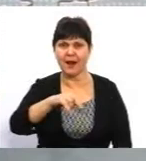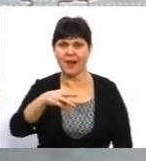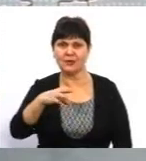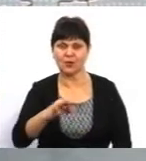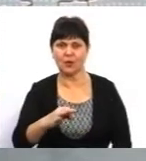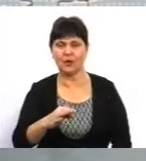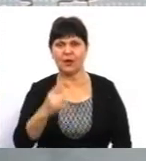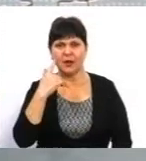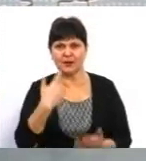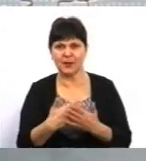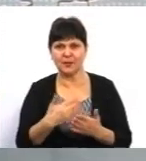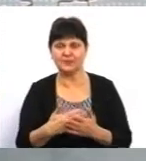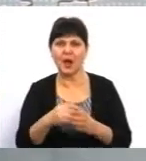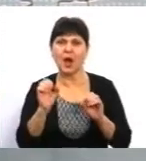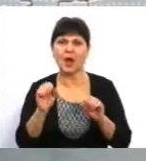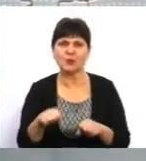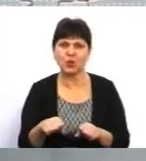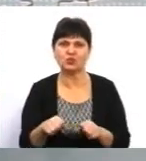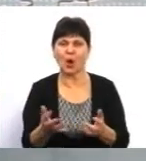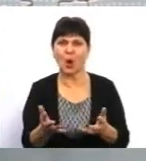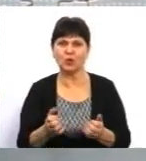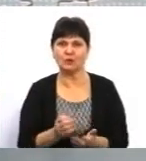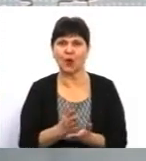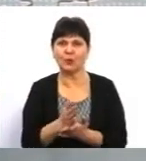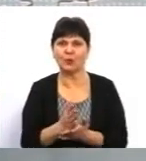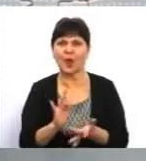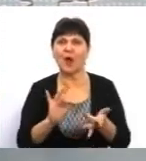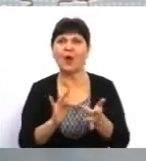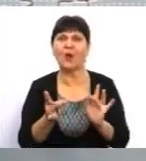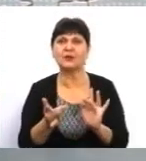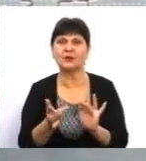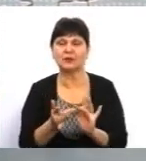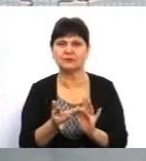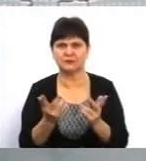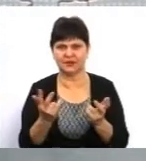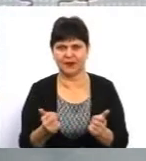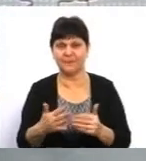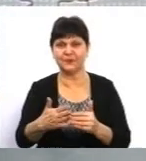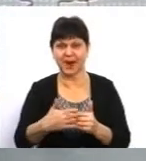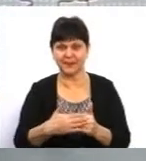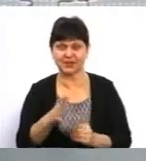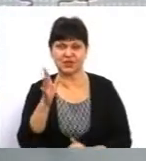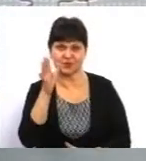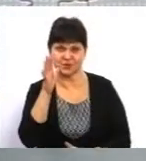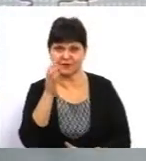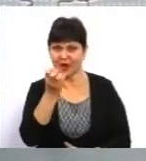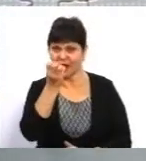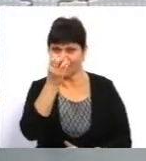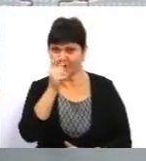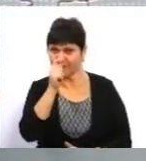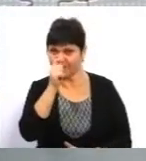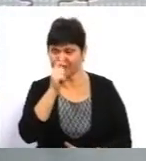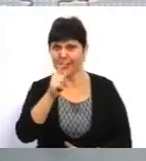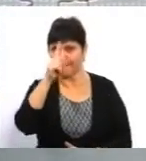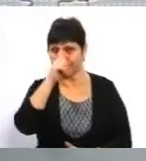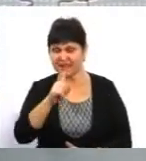телеглядач мав на увазі, чи можна буде отримати цю послугу онлайн. Так, найближчим часом, в квітні місяці, цю